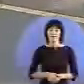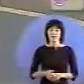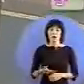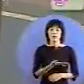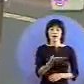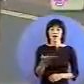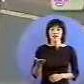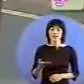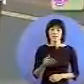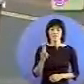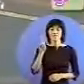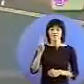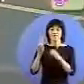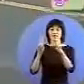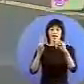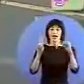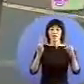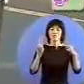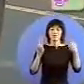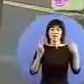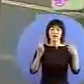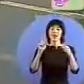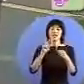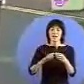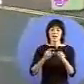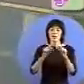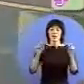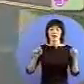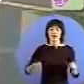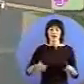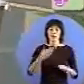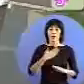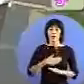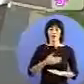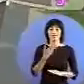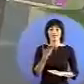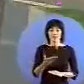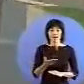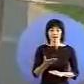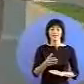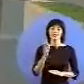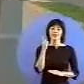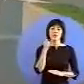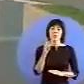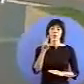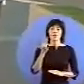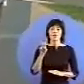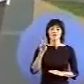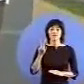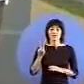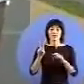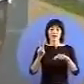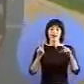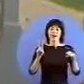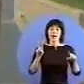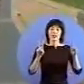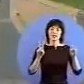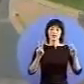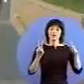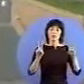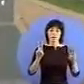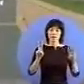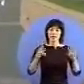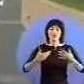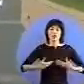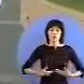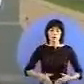皆さんは2007年問題ってご存知ですか？昭和22年から24年に生まれた団塊